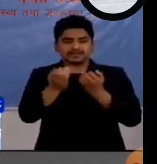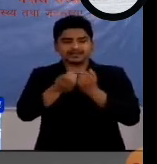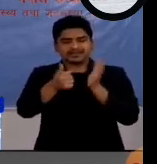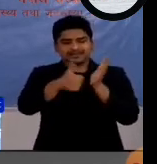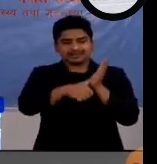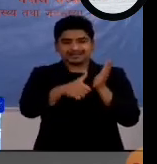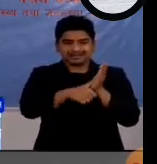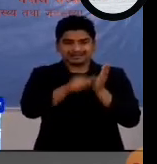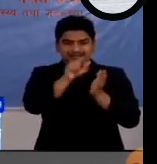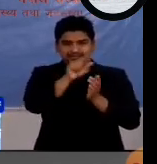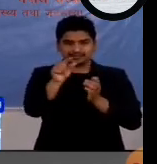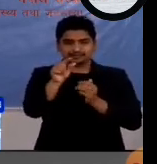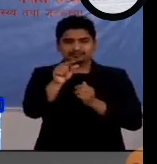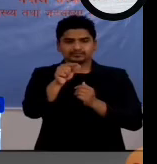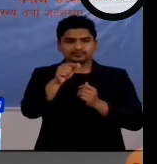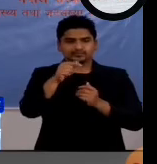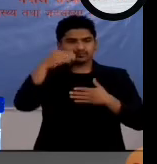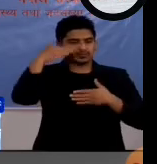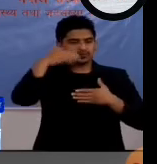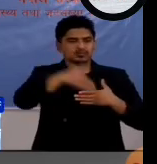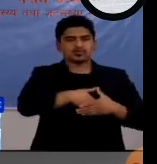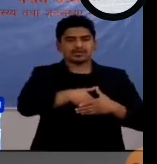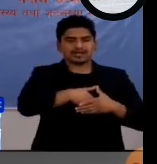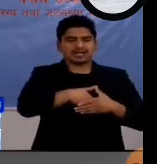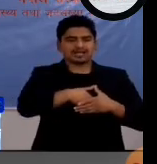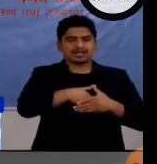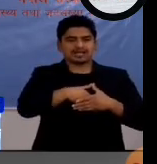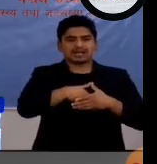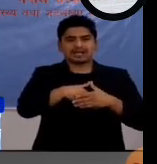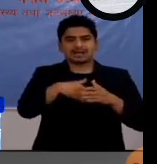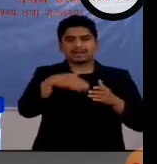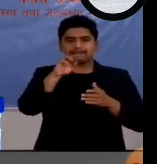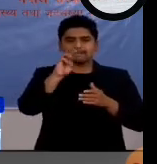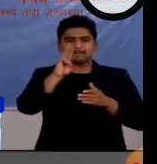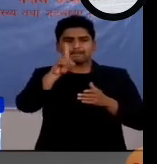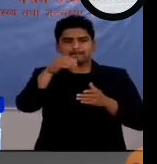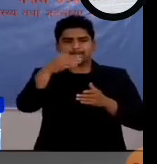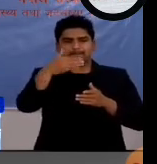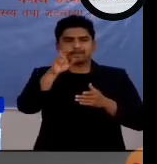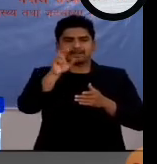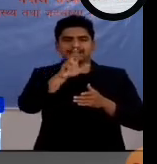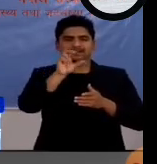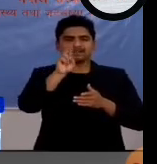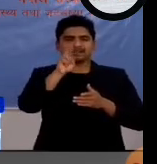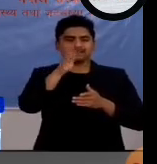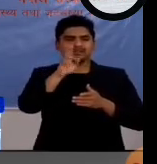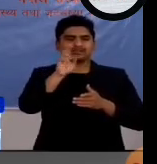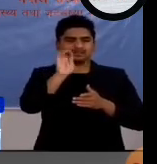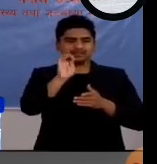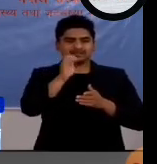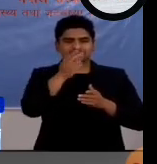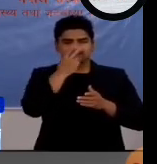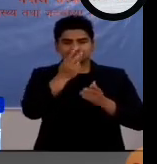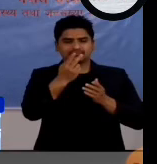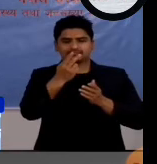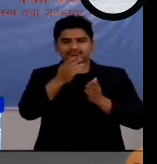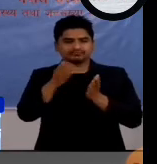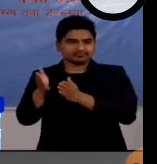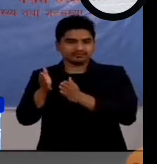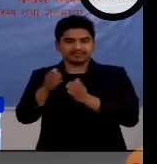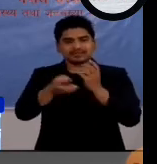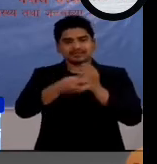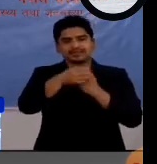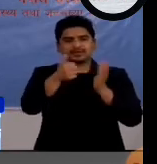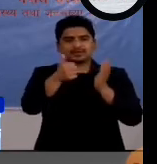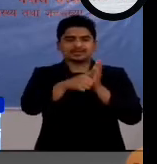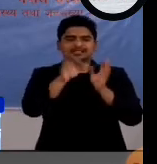त्यसैगरी टेस्टिङको कुरालाई लिँदाखेरि भुटान र मालदिप्सलाई छोड्ने हो भने नेपालको टेस्ट चाहिँ ठिक छ अन्य